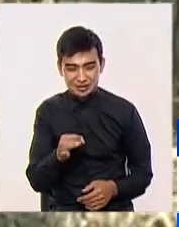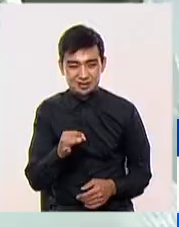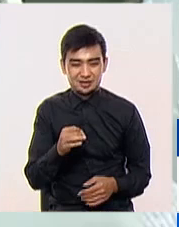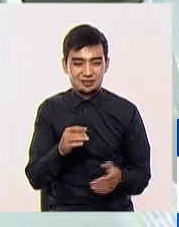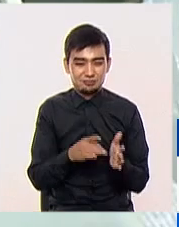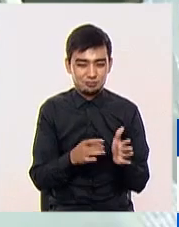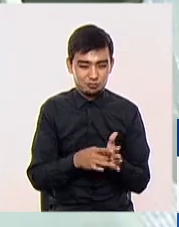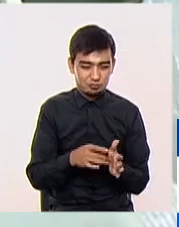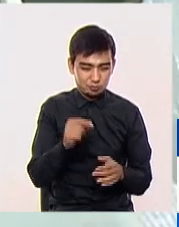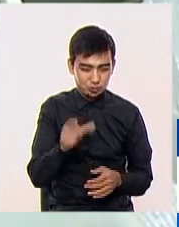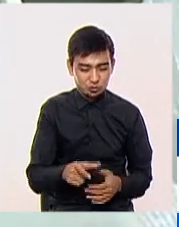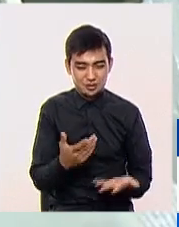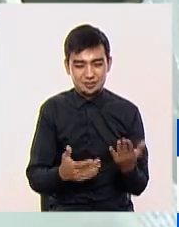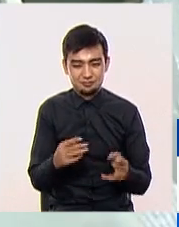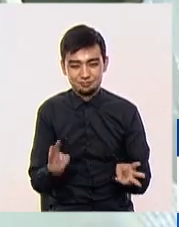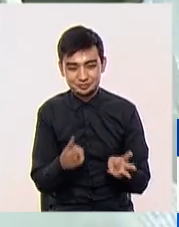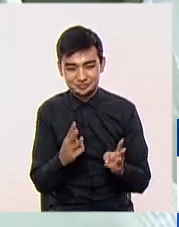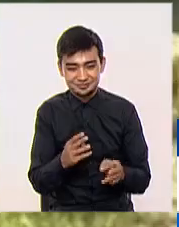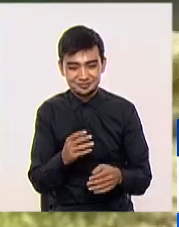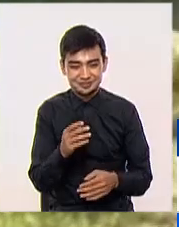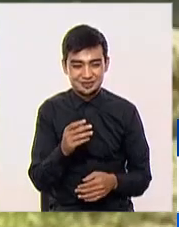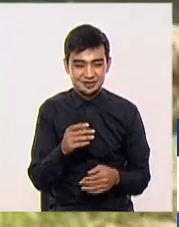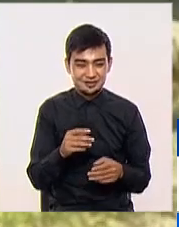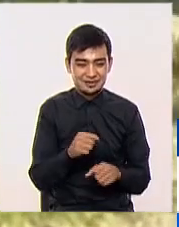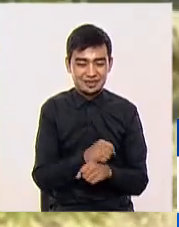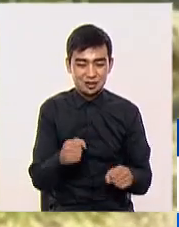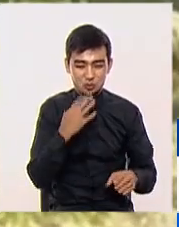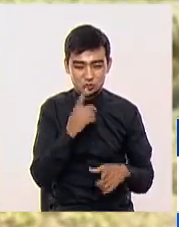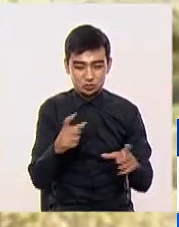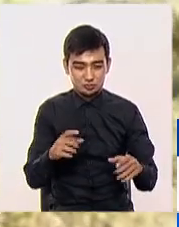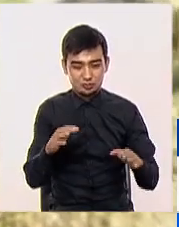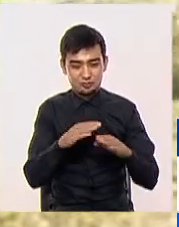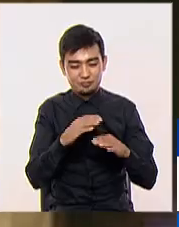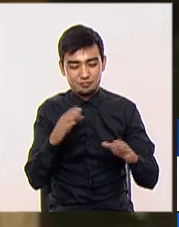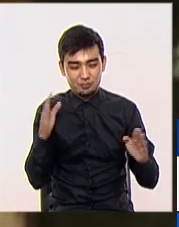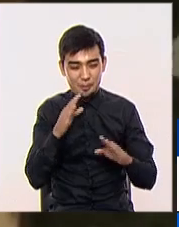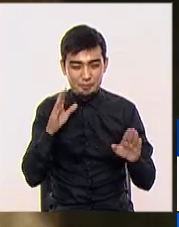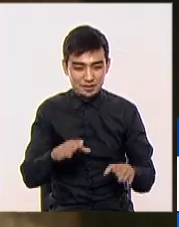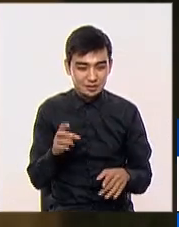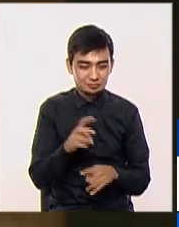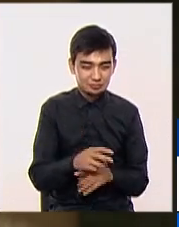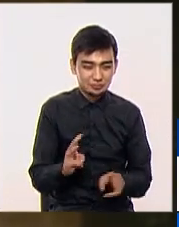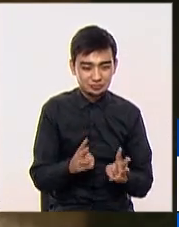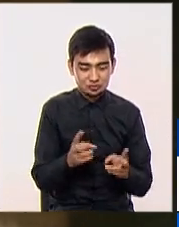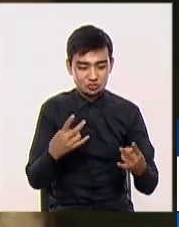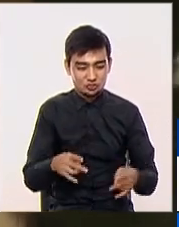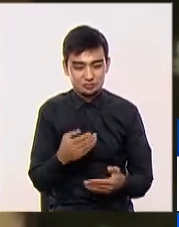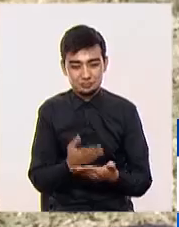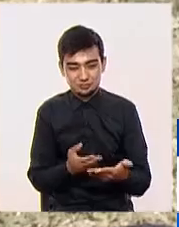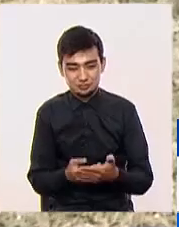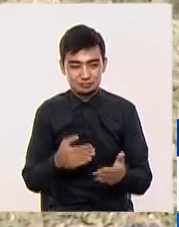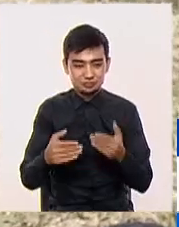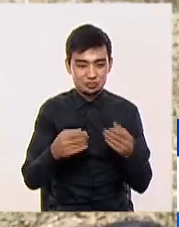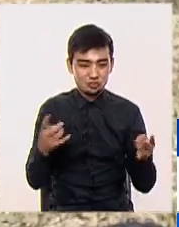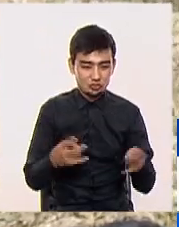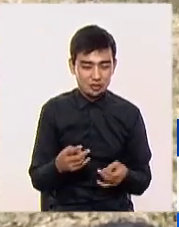и разведение костра. Как правило, именно небрежное поведение туристов на природе и приводит к пожарам. Но ни разъяснительные беседы,